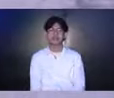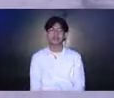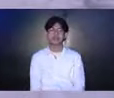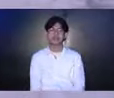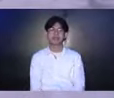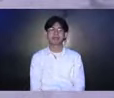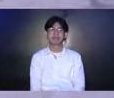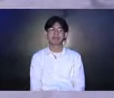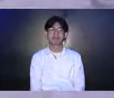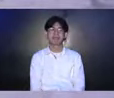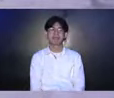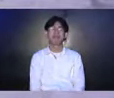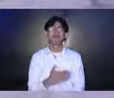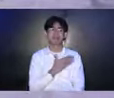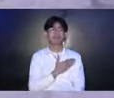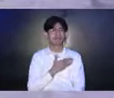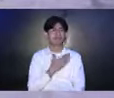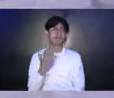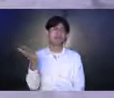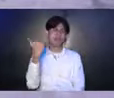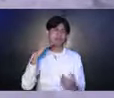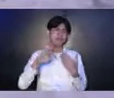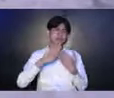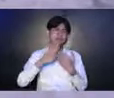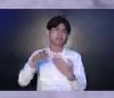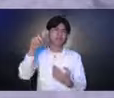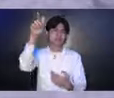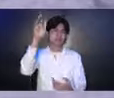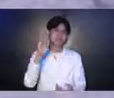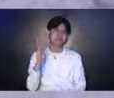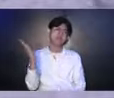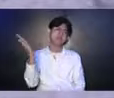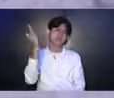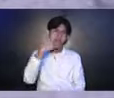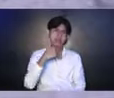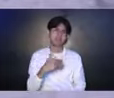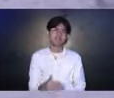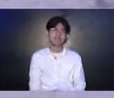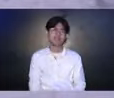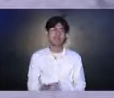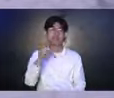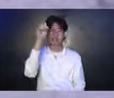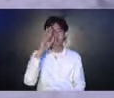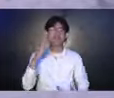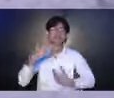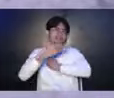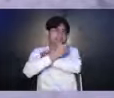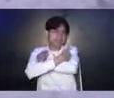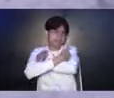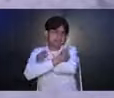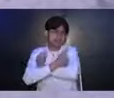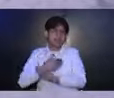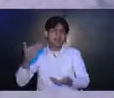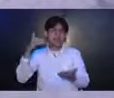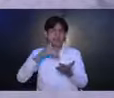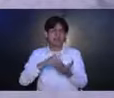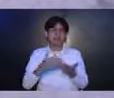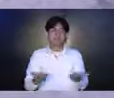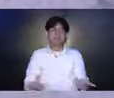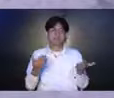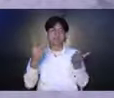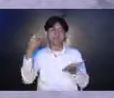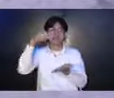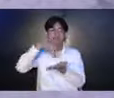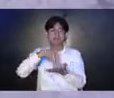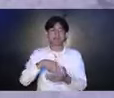So come home. Come home to His embrace again. Let's all stand and come to prayer.